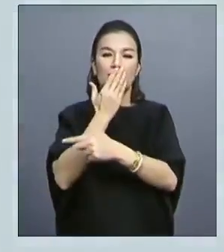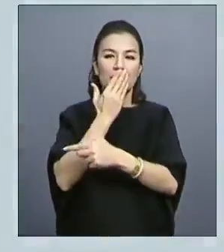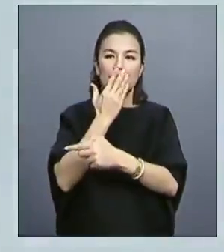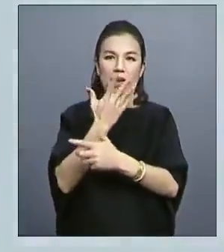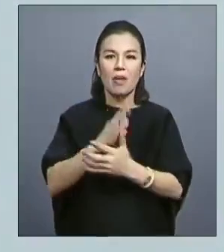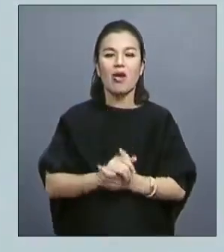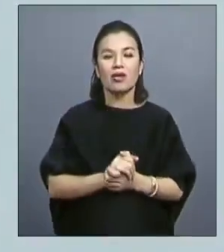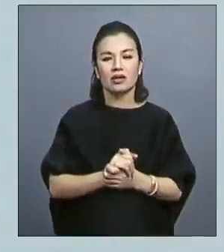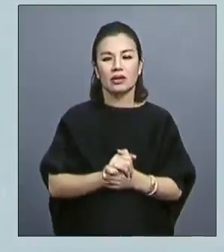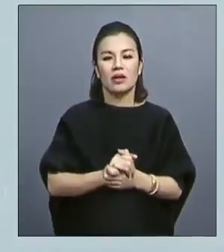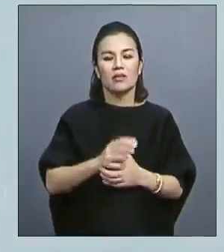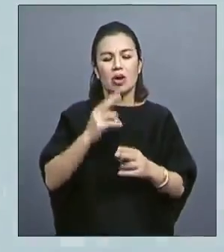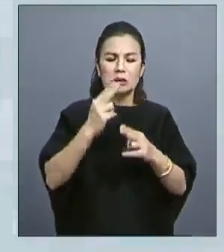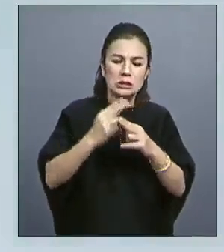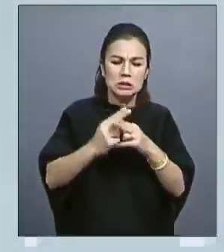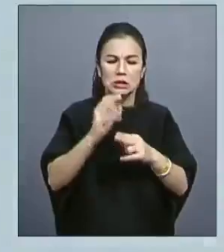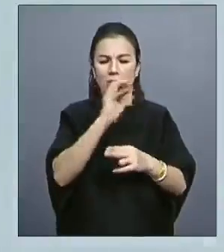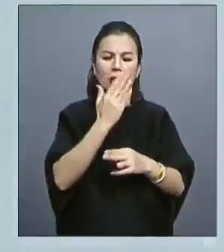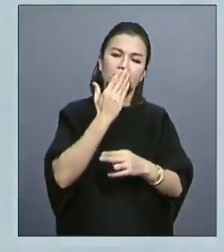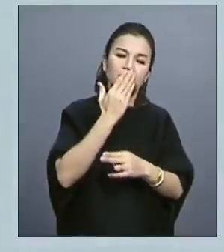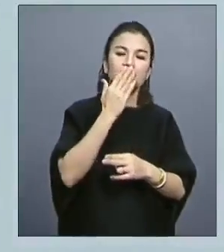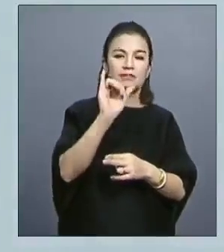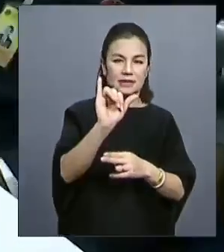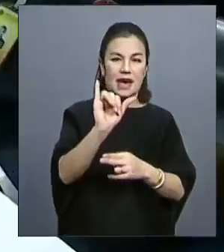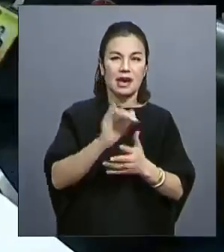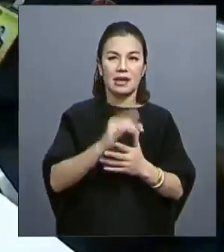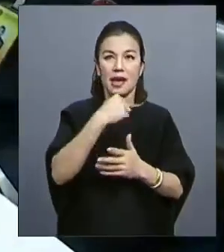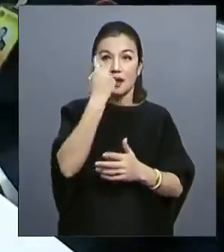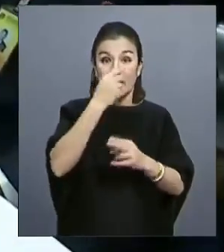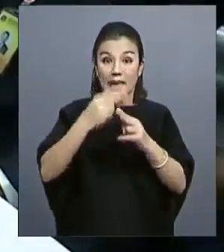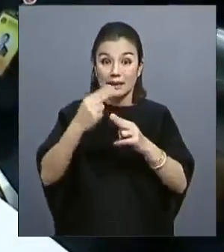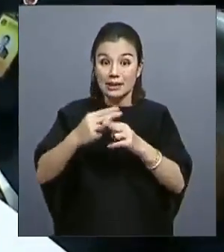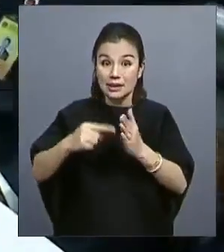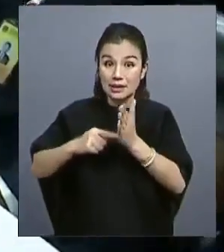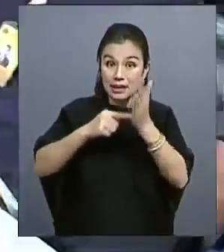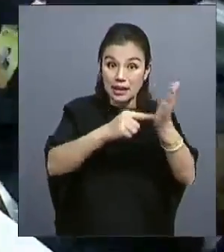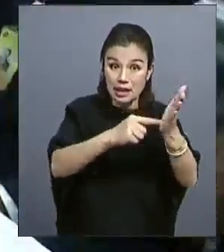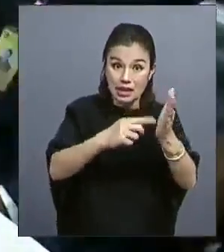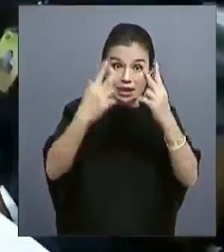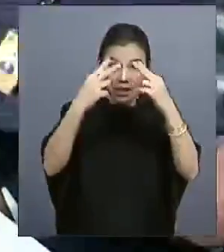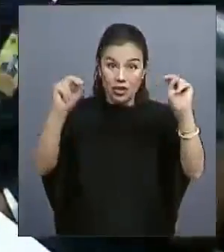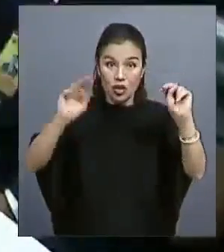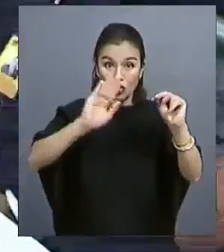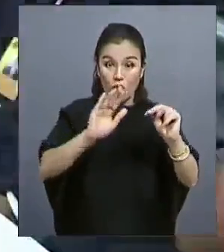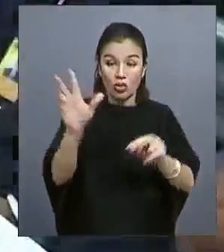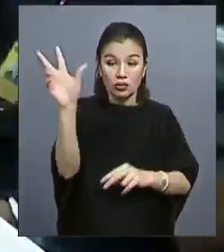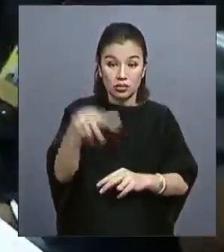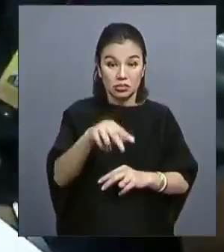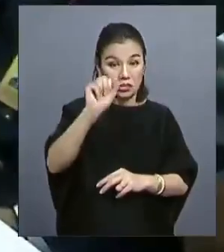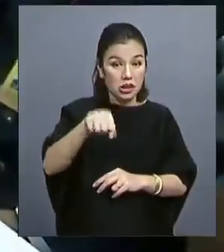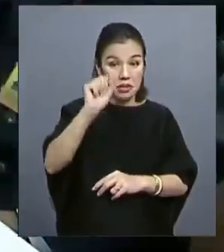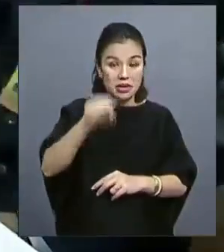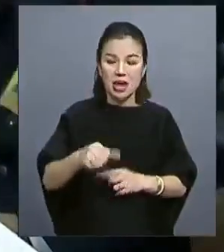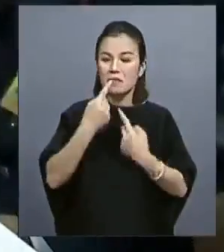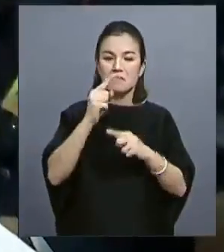แบ่งสู้ที่จะเปิดเผยว่าบุคคลภายนอกคือผู้ที่ได้รับการเสนอชื่อเป็นนายกรัฐมนตรีของพรรคไทยรักษาชาติหรือ